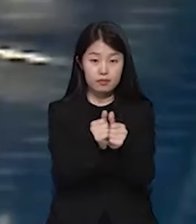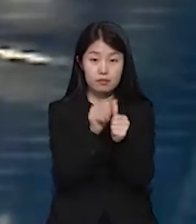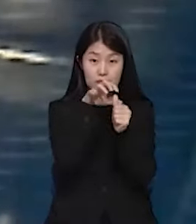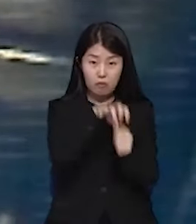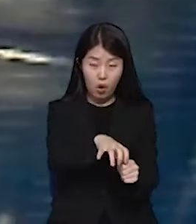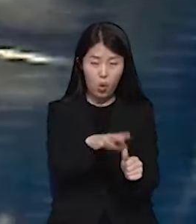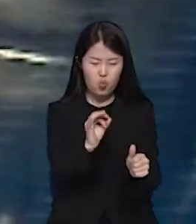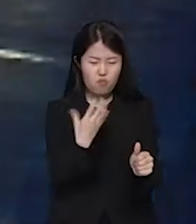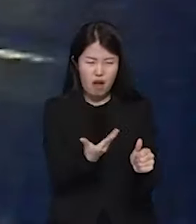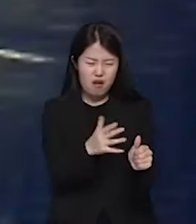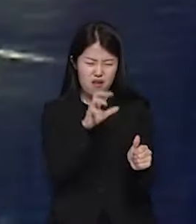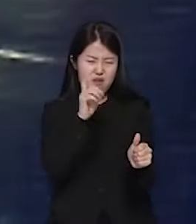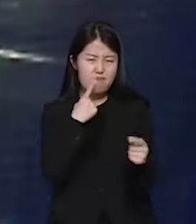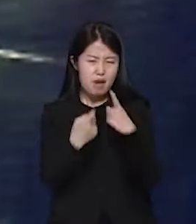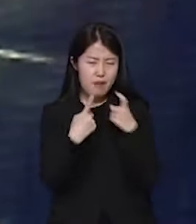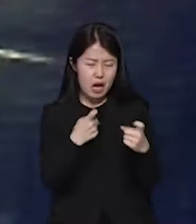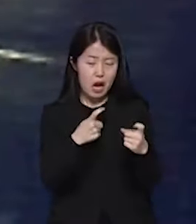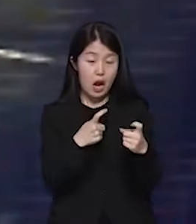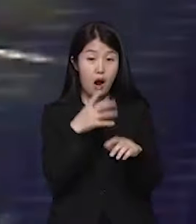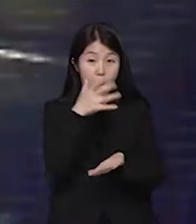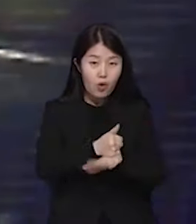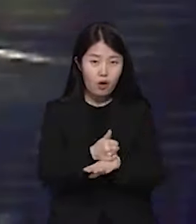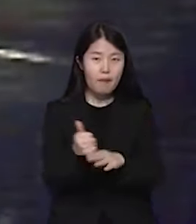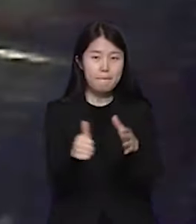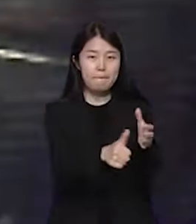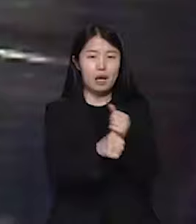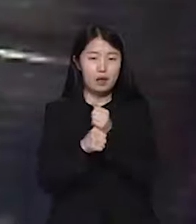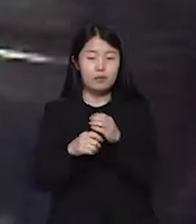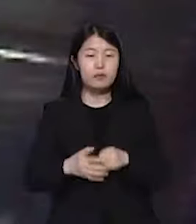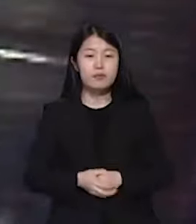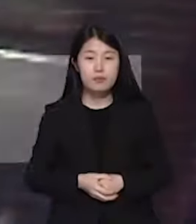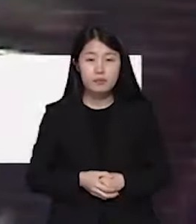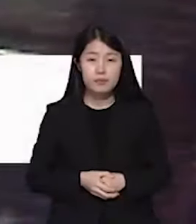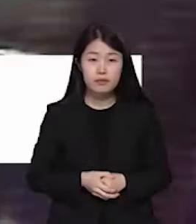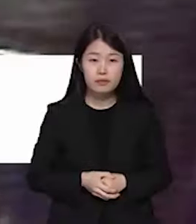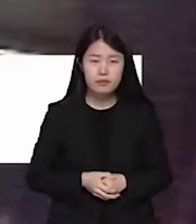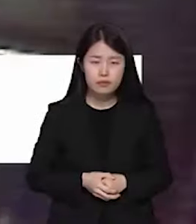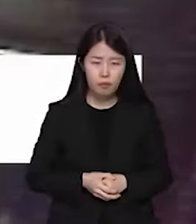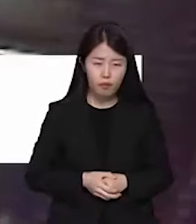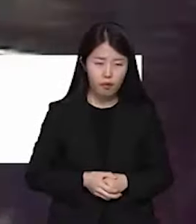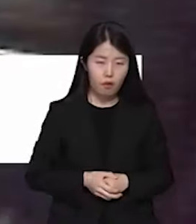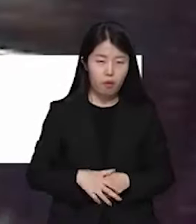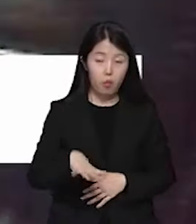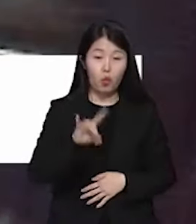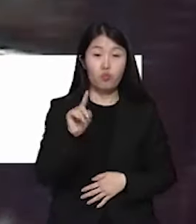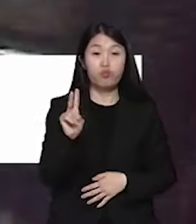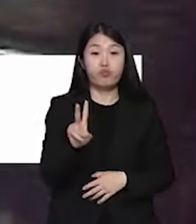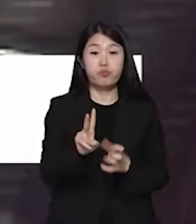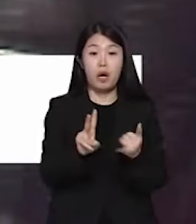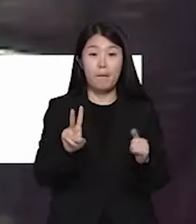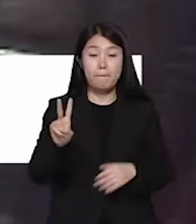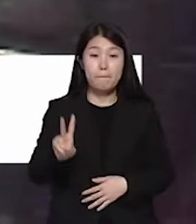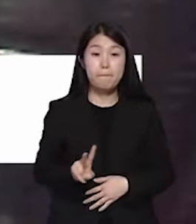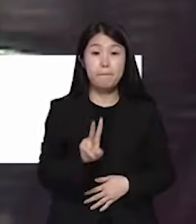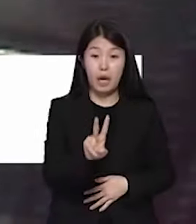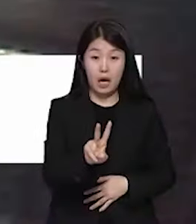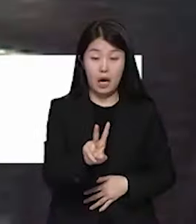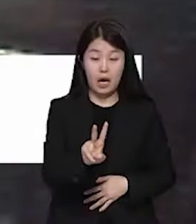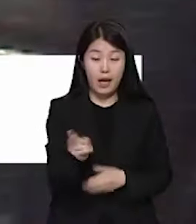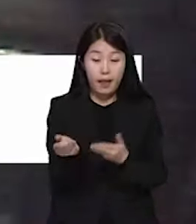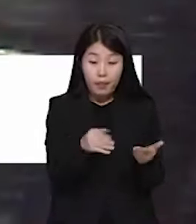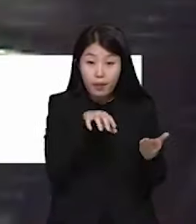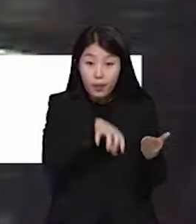감금하고 현금을 요구하다 붙잡혔습니다. 주부분이 먼저 오시고 그래서 카운터에서 한 5분